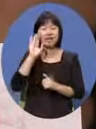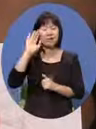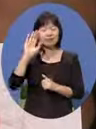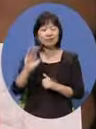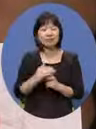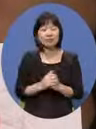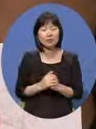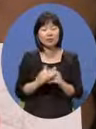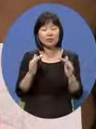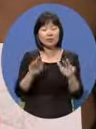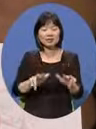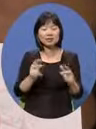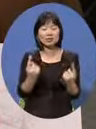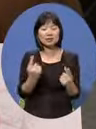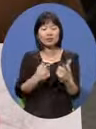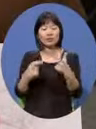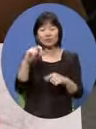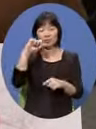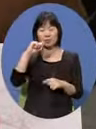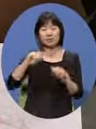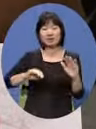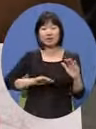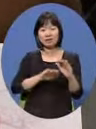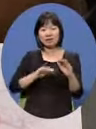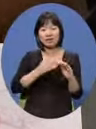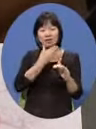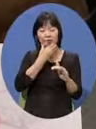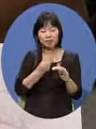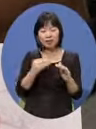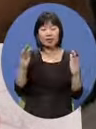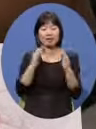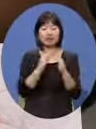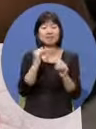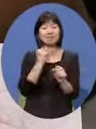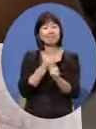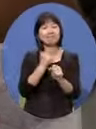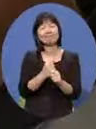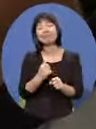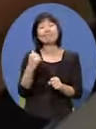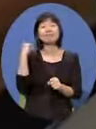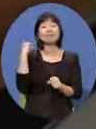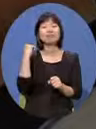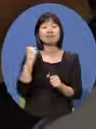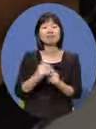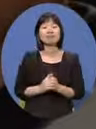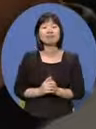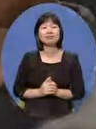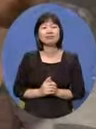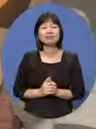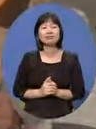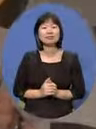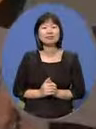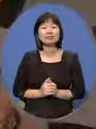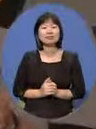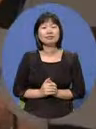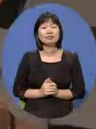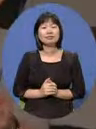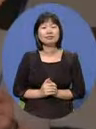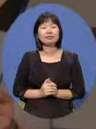앞으로도 지금보다 더 좋은 가정, 행복한 집 만들자. 강원 횡성에서 SK.